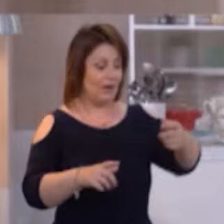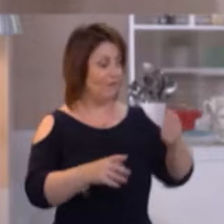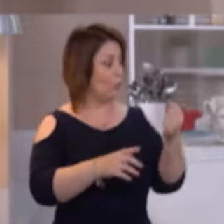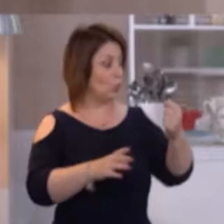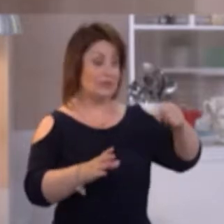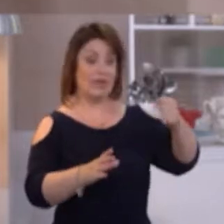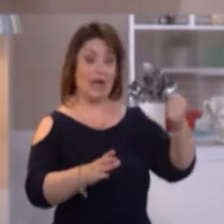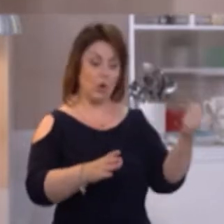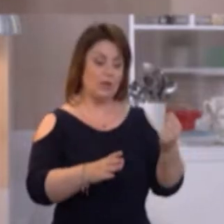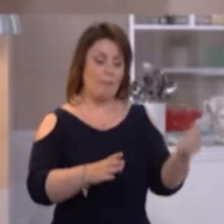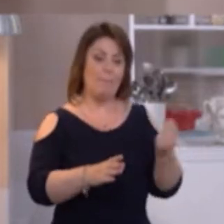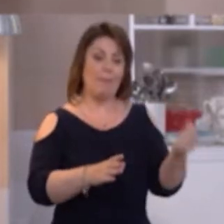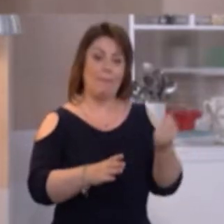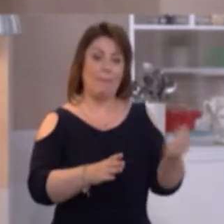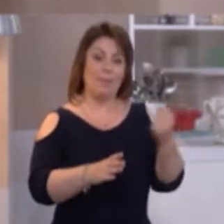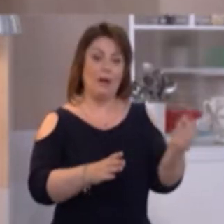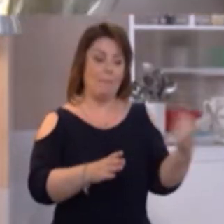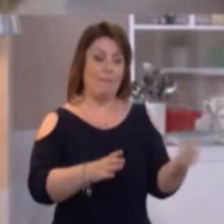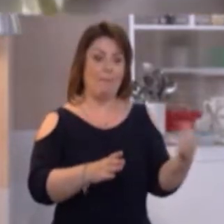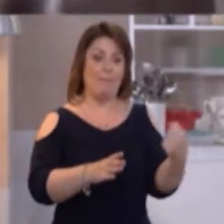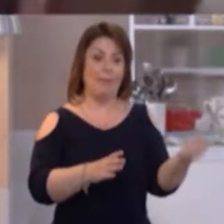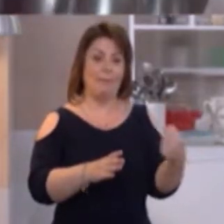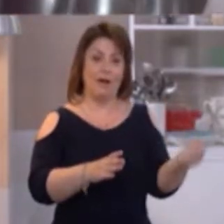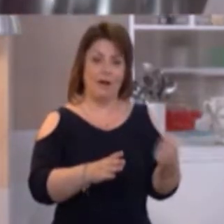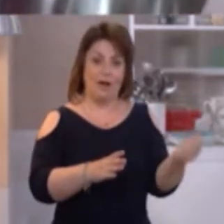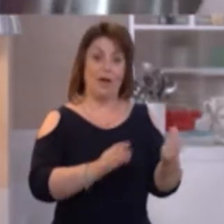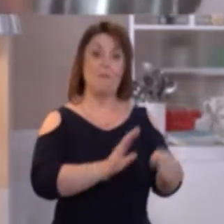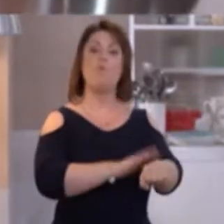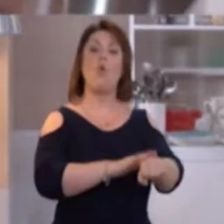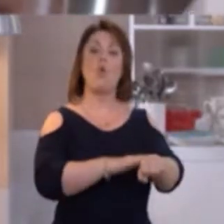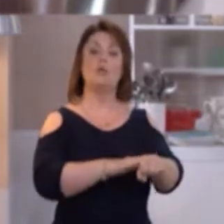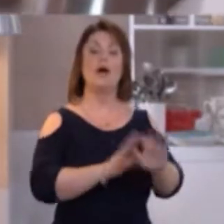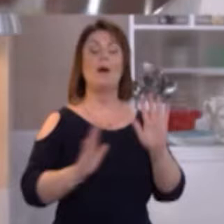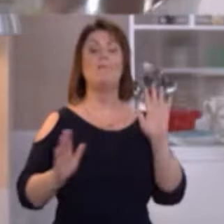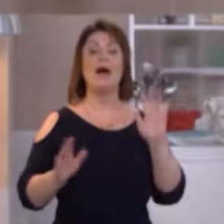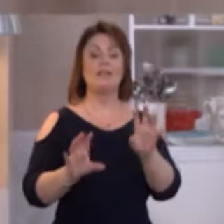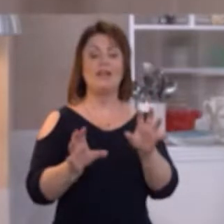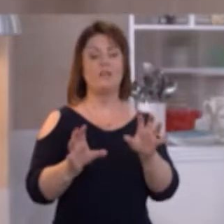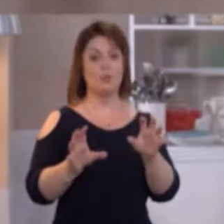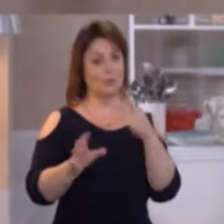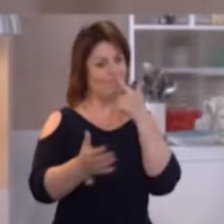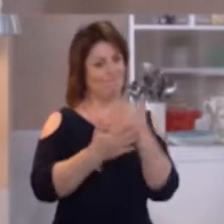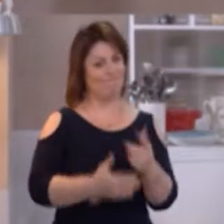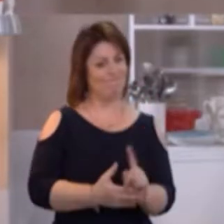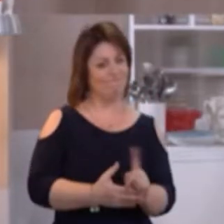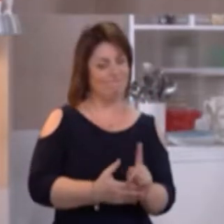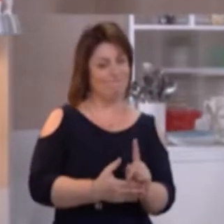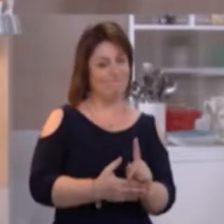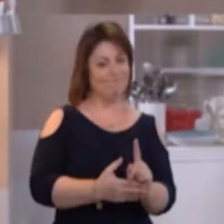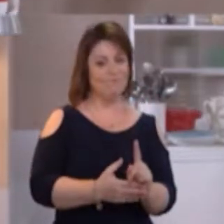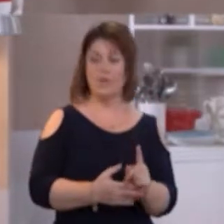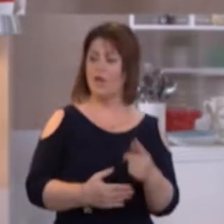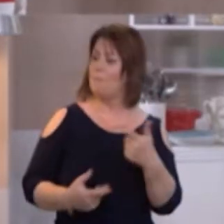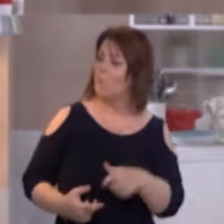sì, e lavorare di polso. Però in genere in televisione non si fa. Perché? No, sai cosa